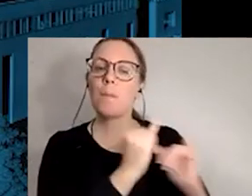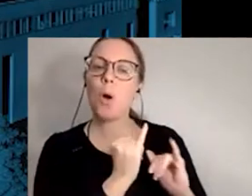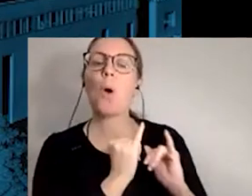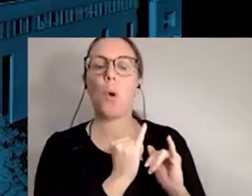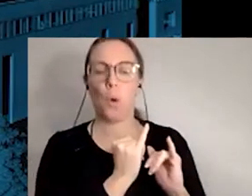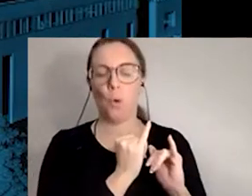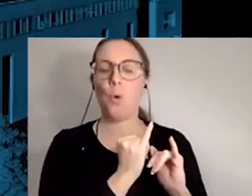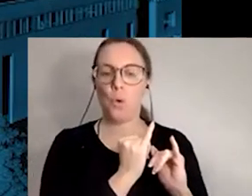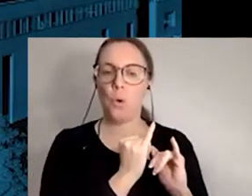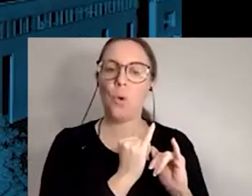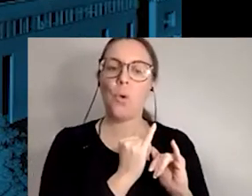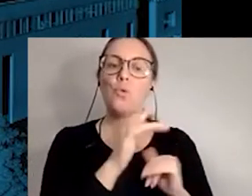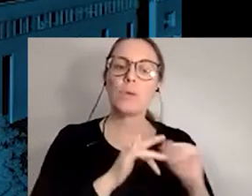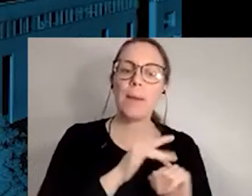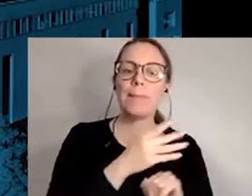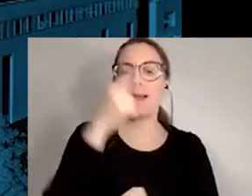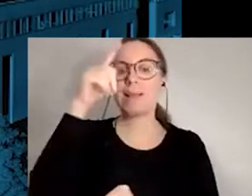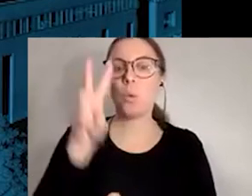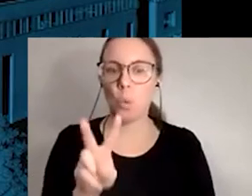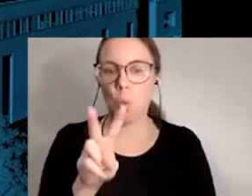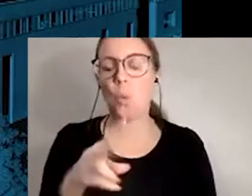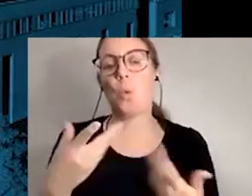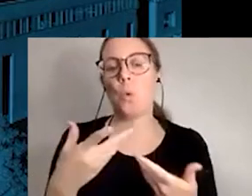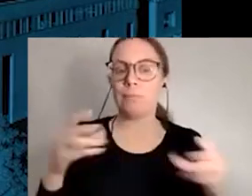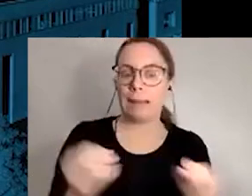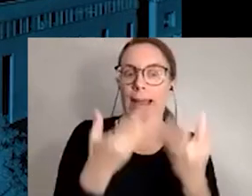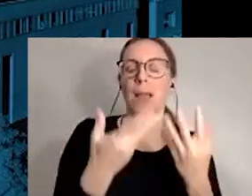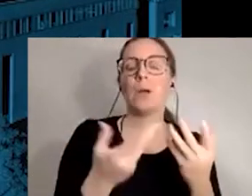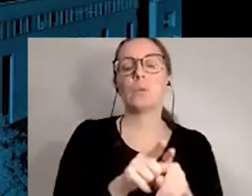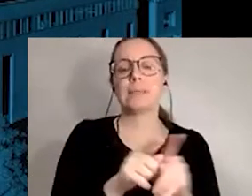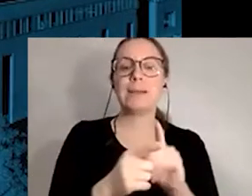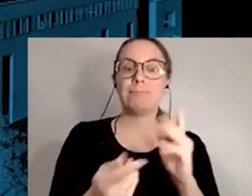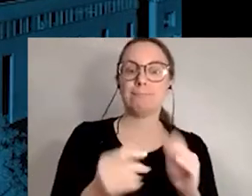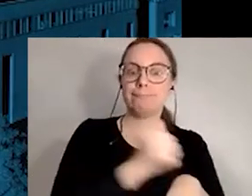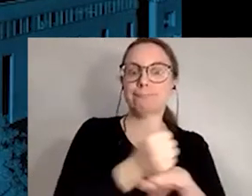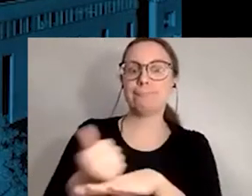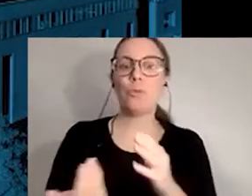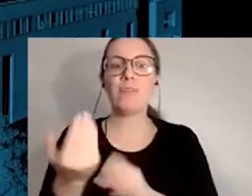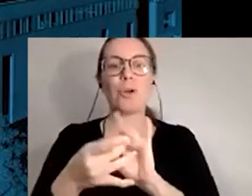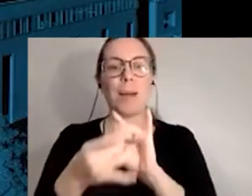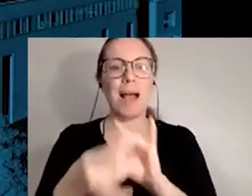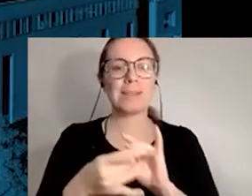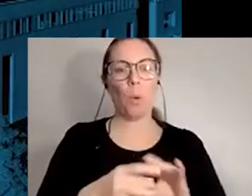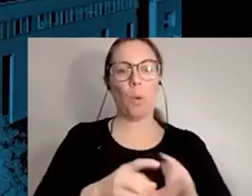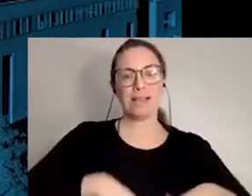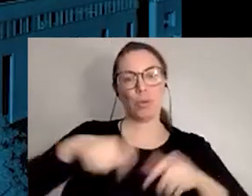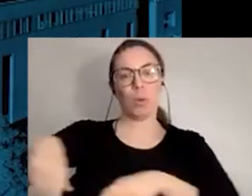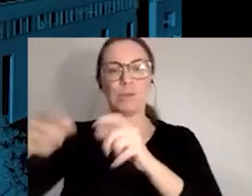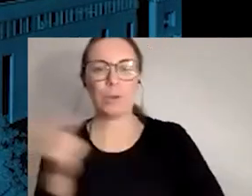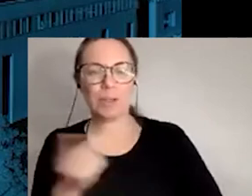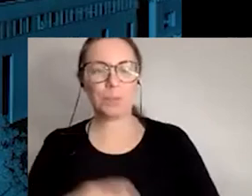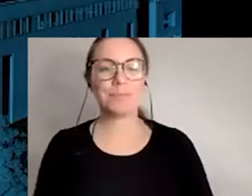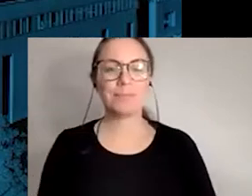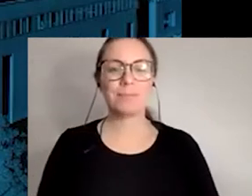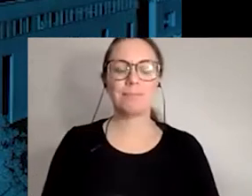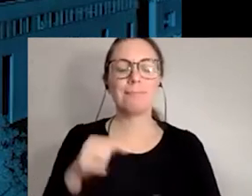Lumière Lyon 2 et de sceller de nouvelles collaborations entre nos deux institutions. Donc, je reviens rapidement sur le contexte et le